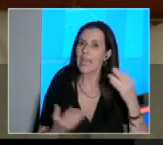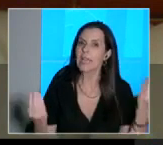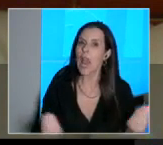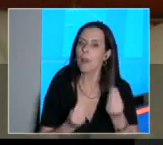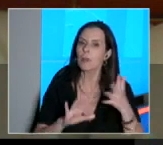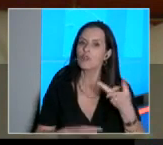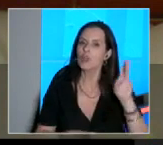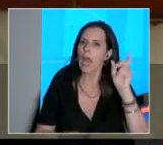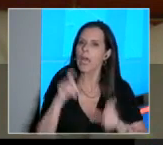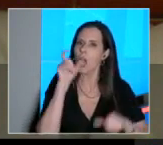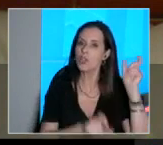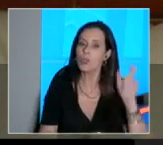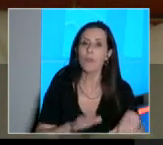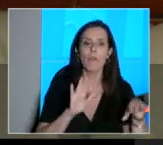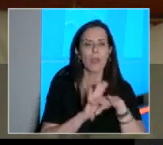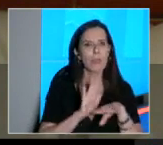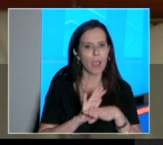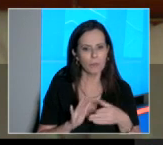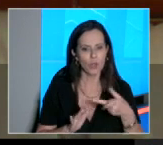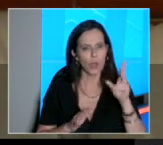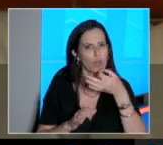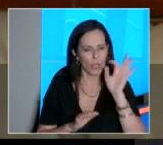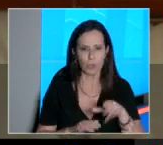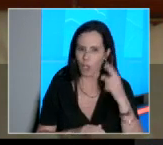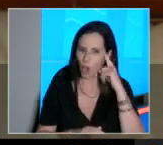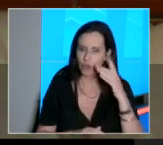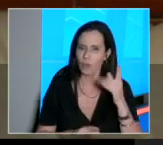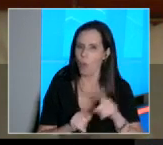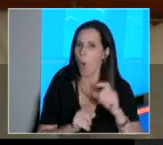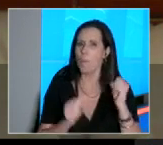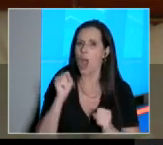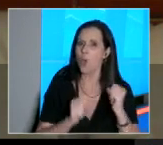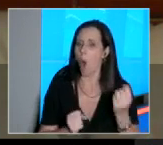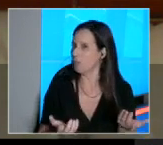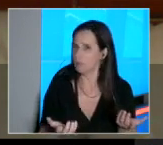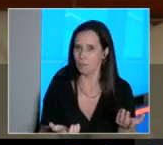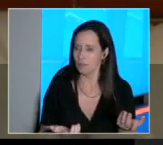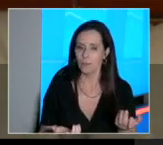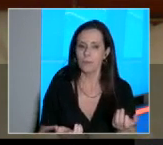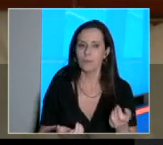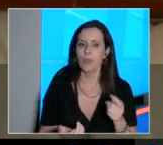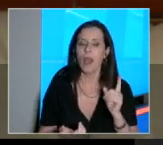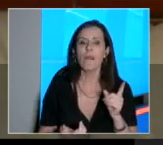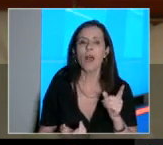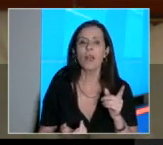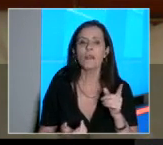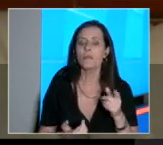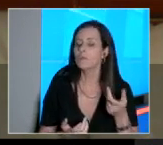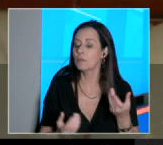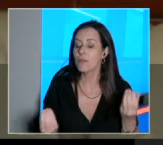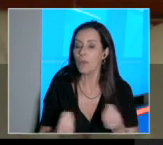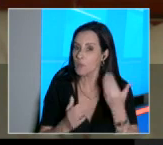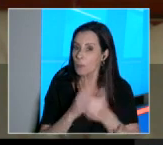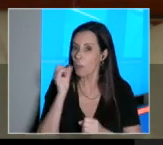כלים לכמה שיותר אנשים ותנאים כמה שיותר טובים. תחשוב על מנוע, יש את כל הצילינדרים של המנוע, אבל חלקים ענקיים של